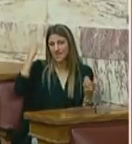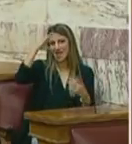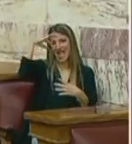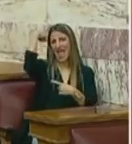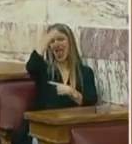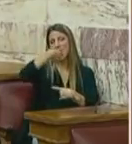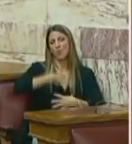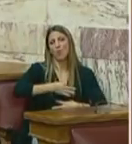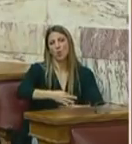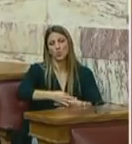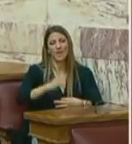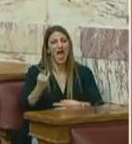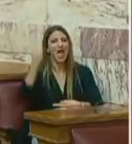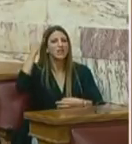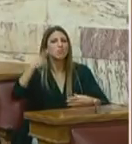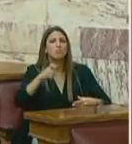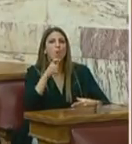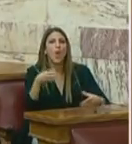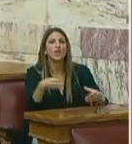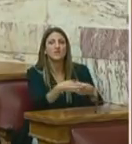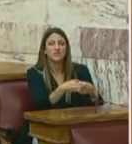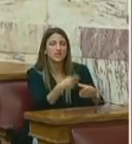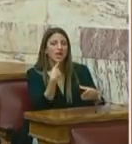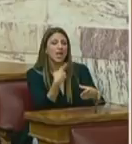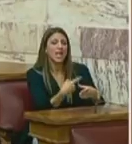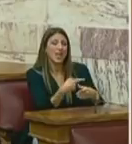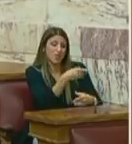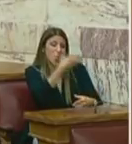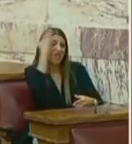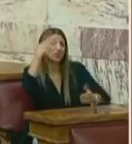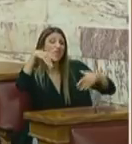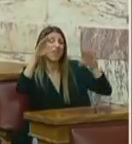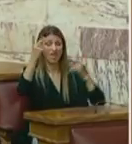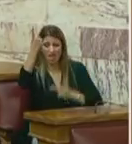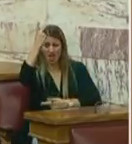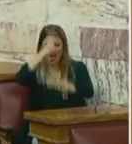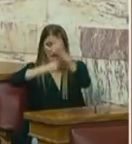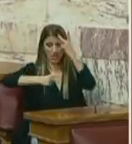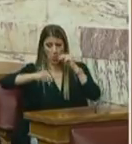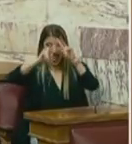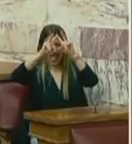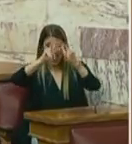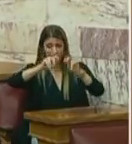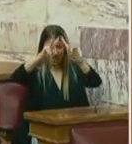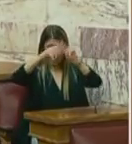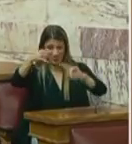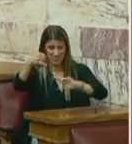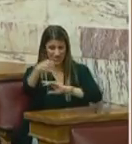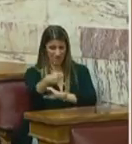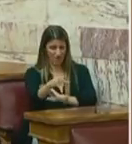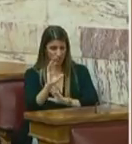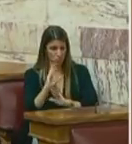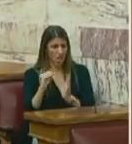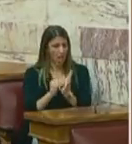θεωρούν θεσμική απρέπεια και μόνο να ερευνώνται και να